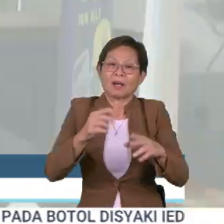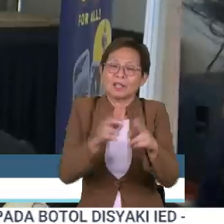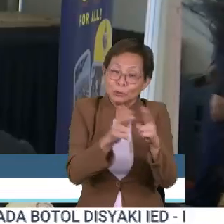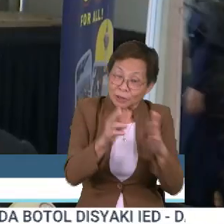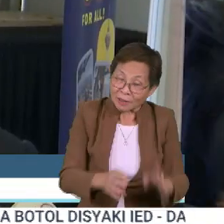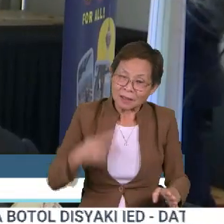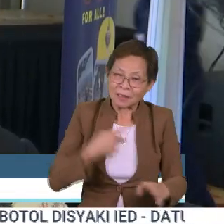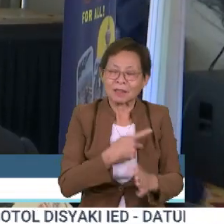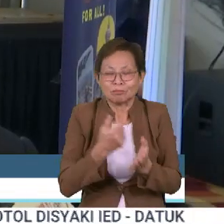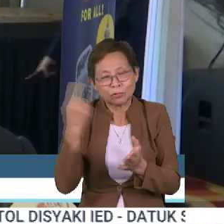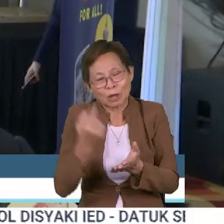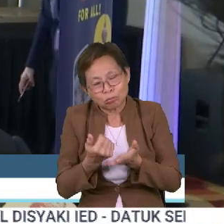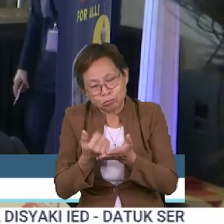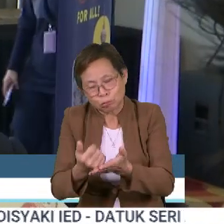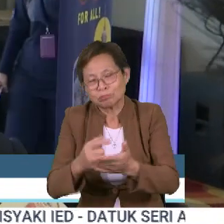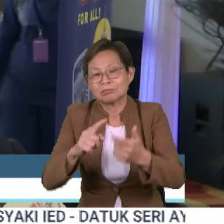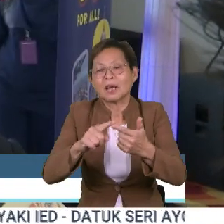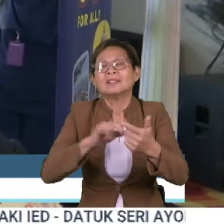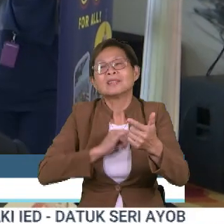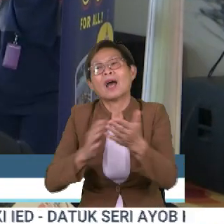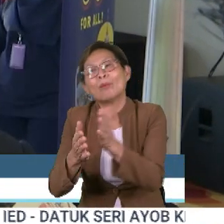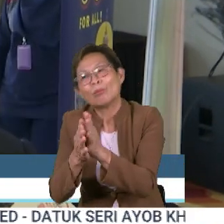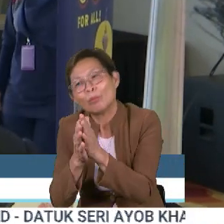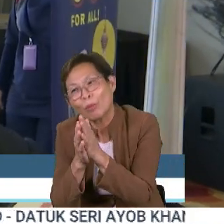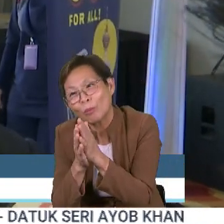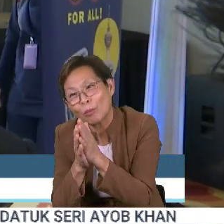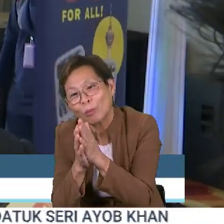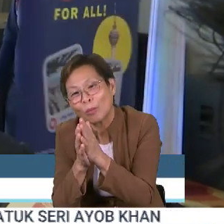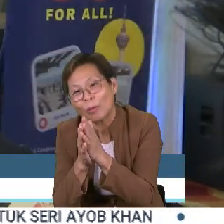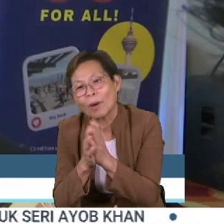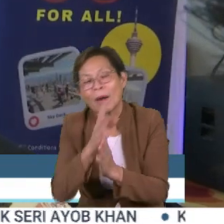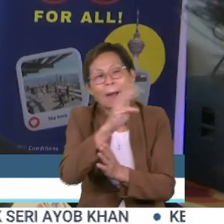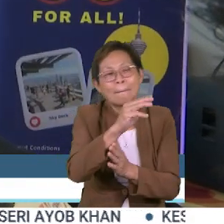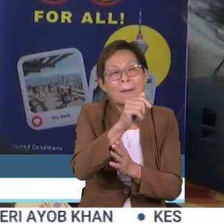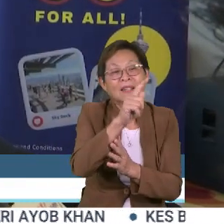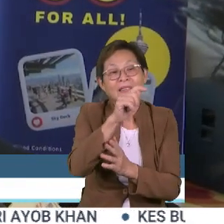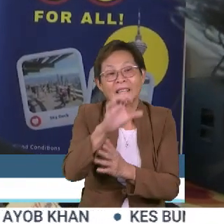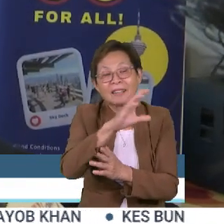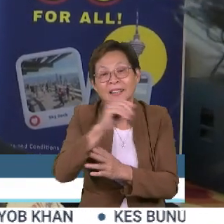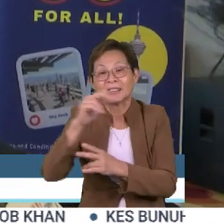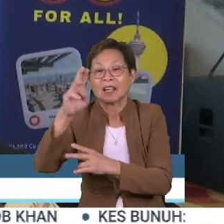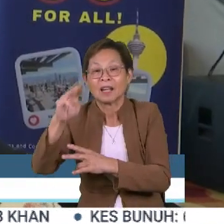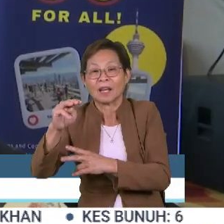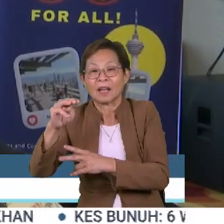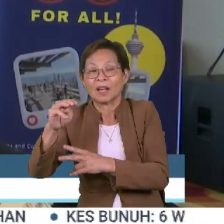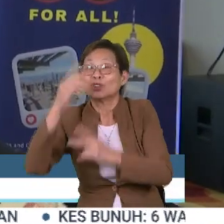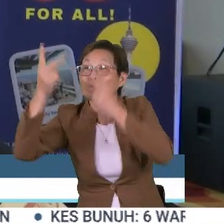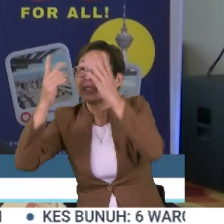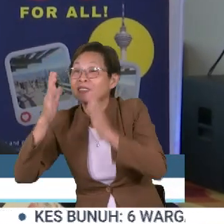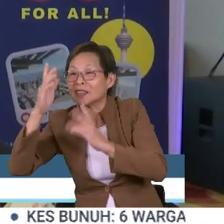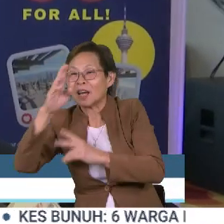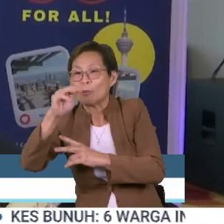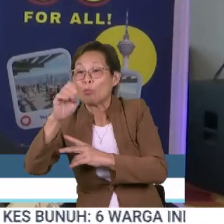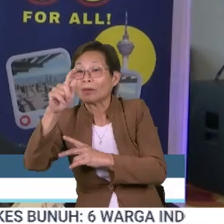asli kita itu sebabnya saya telah mohon supaya matic dan juga pihak Indonesia dapatlah berbincang dengan pihak